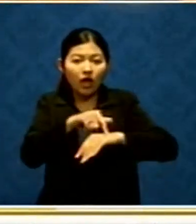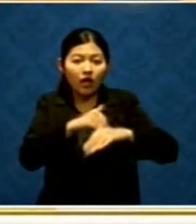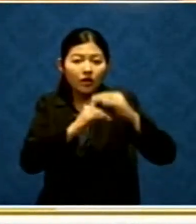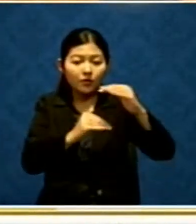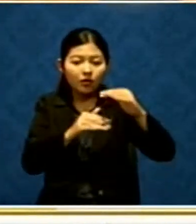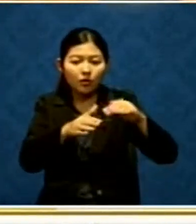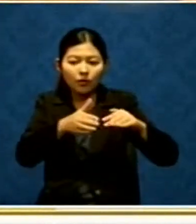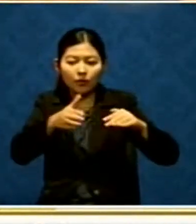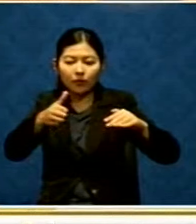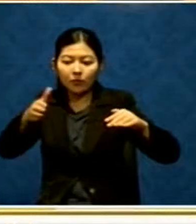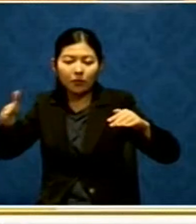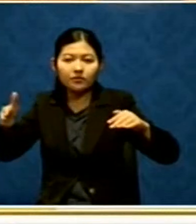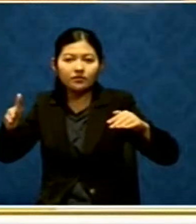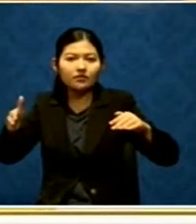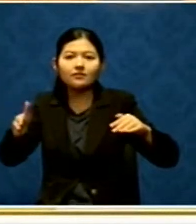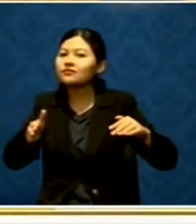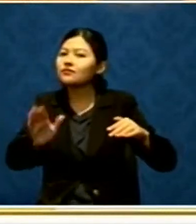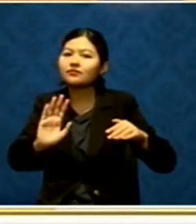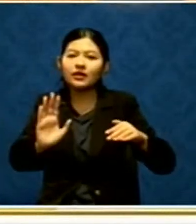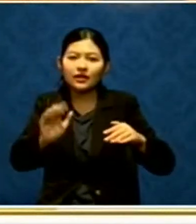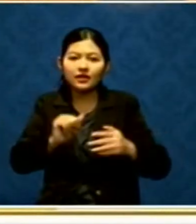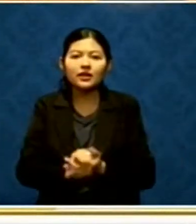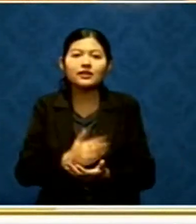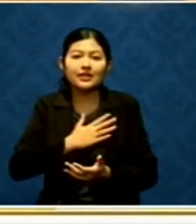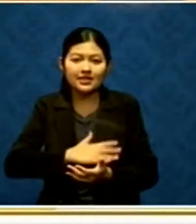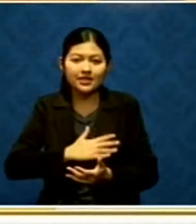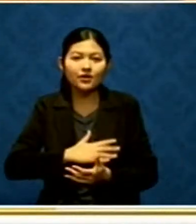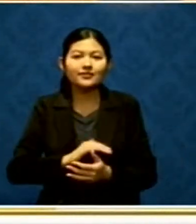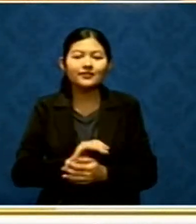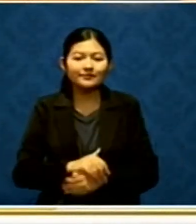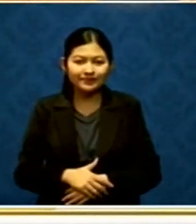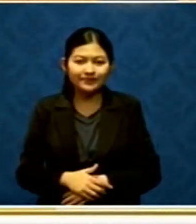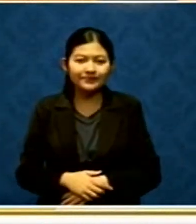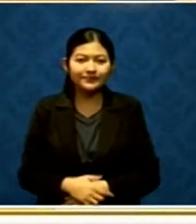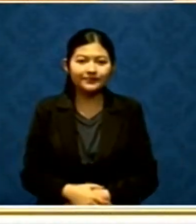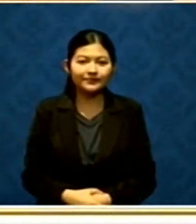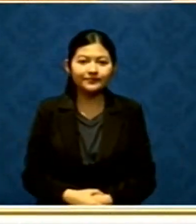เลยความเสียหายนะครับขออนุญาตตอบประมาณนี้ครับ